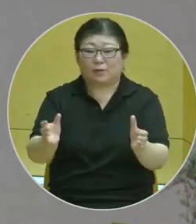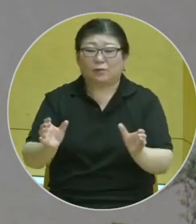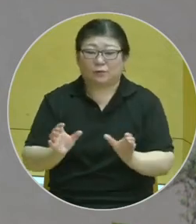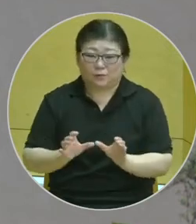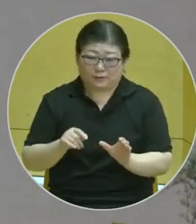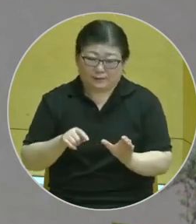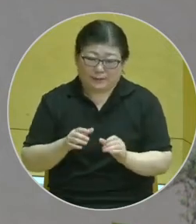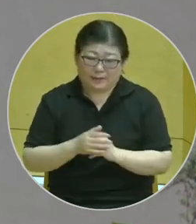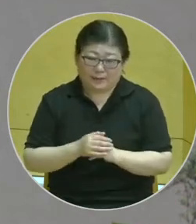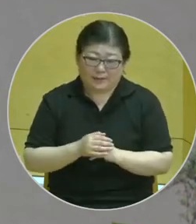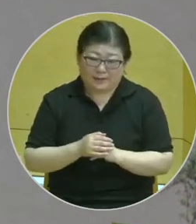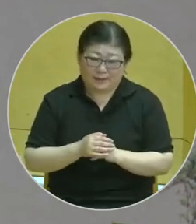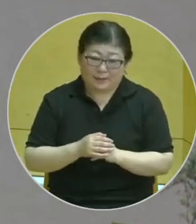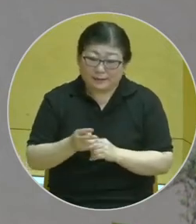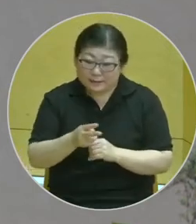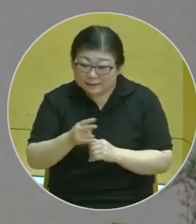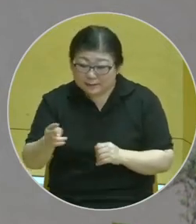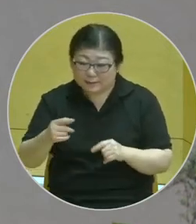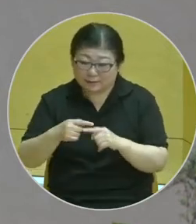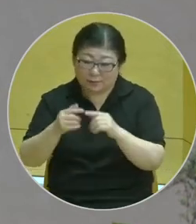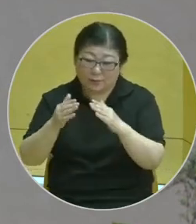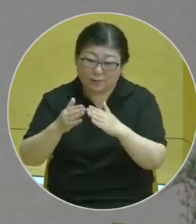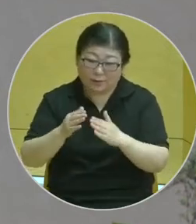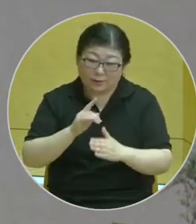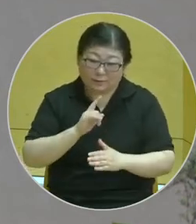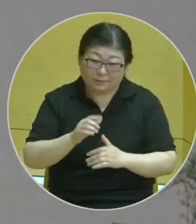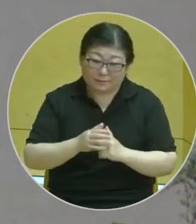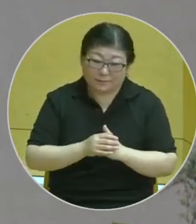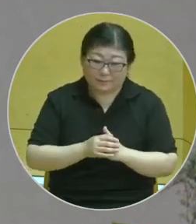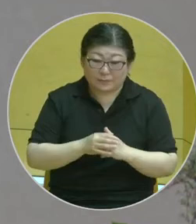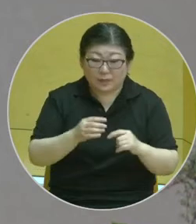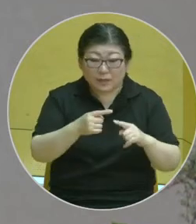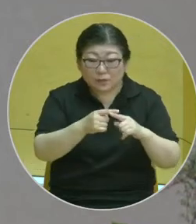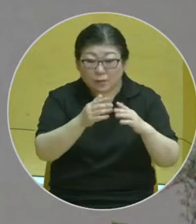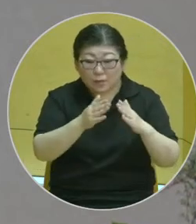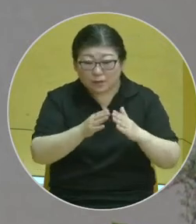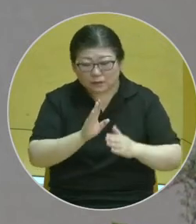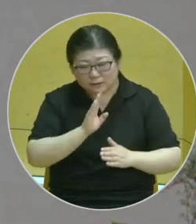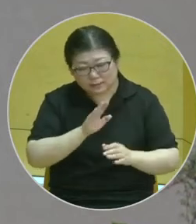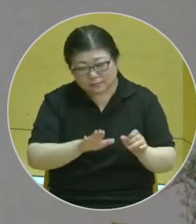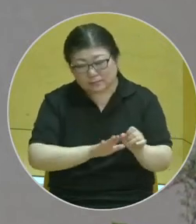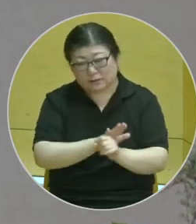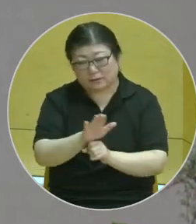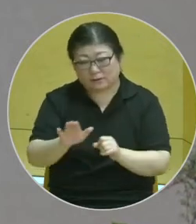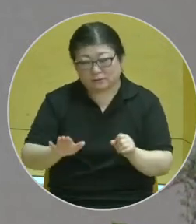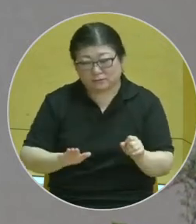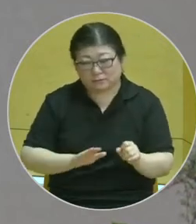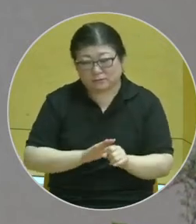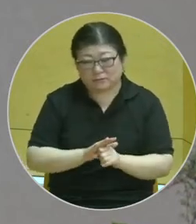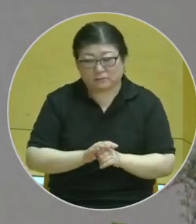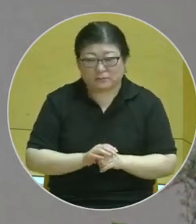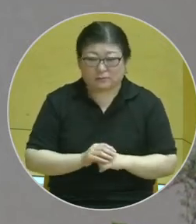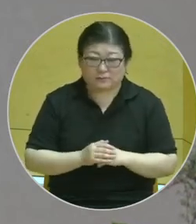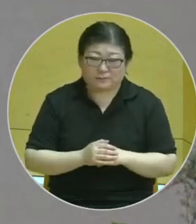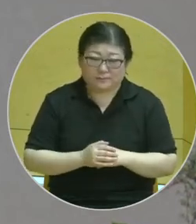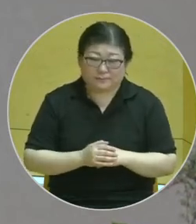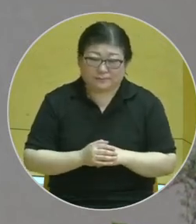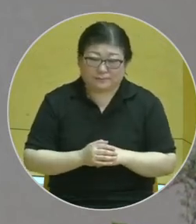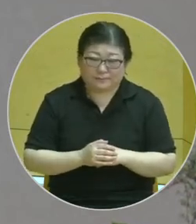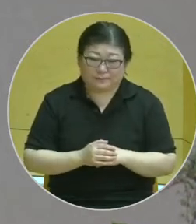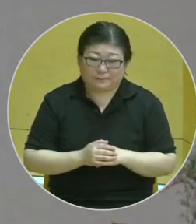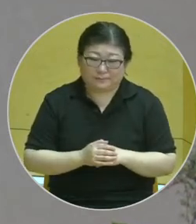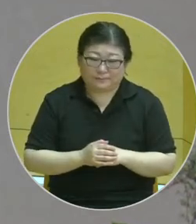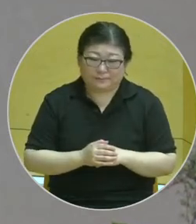이게 다시 말하면 교회 란 말이 교회 교회를 잘 사랑하시는 구나 그래서